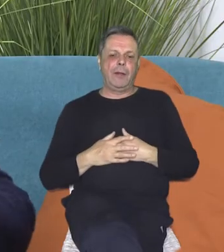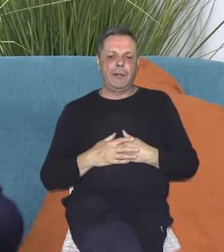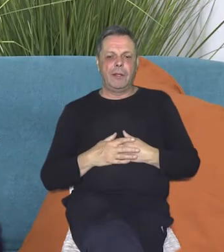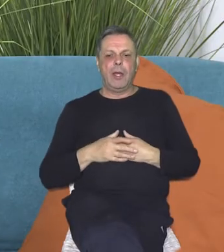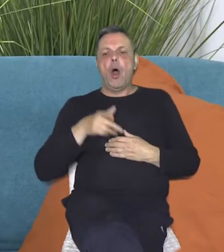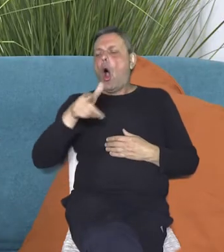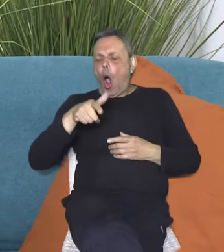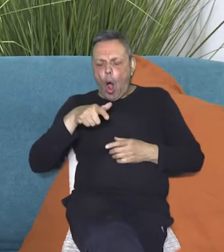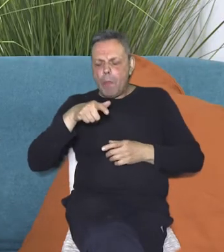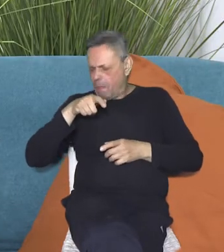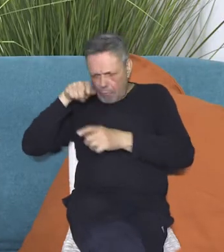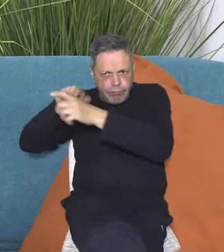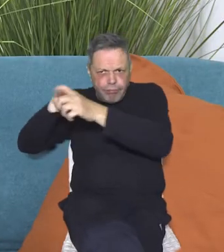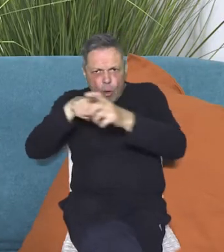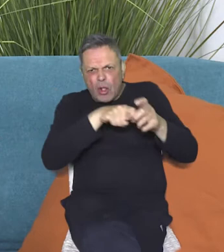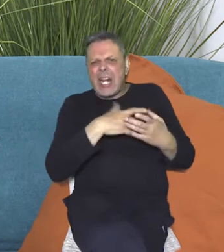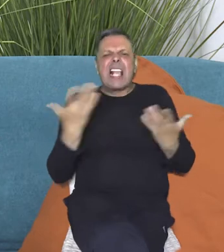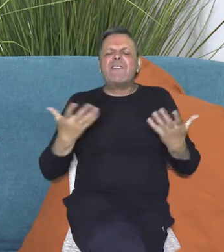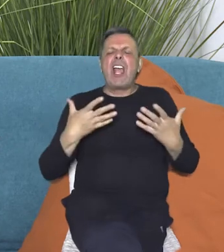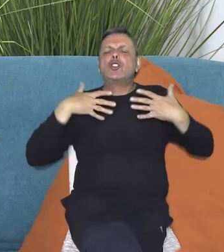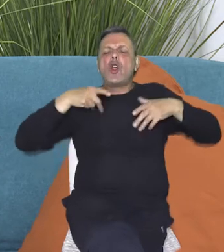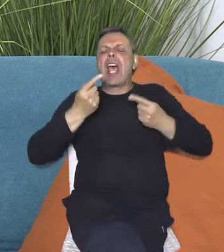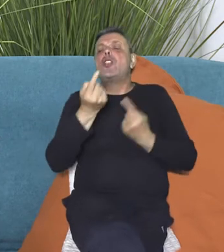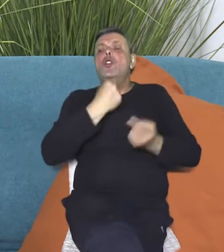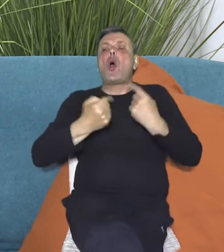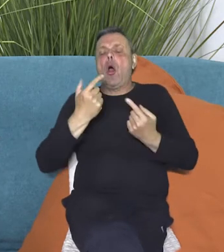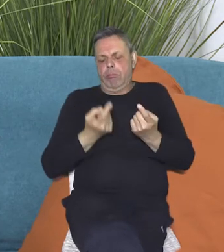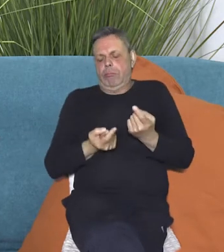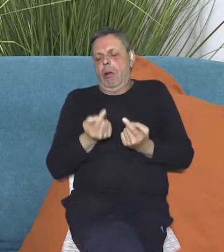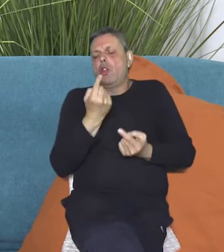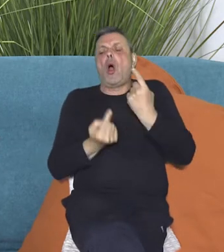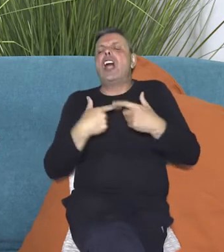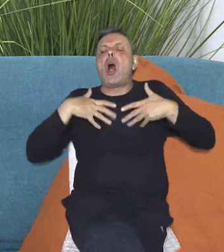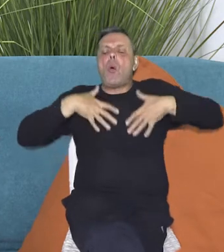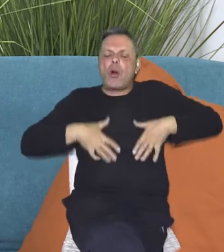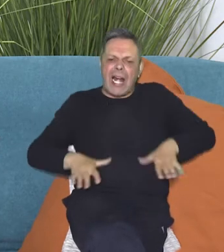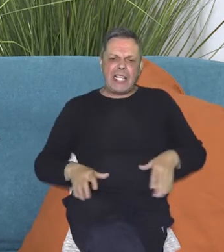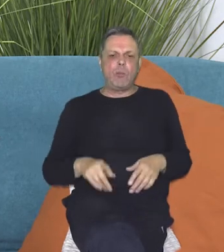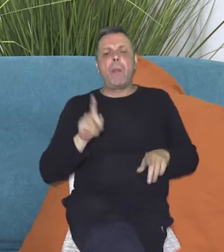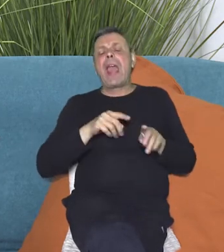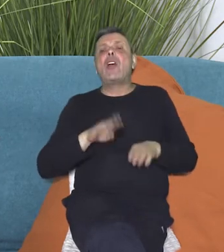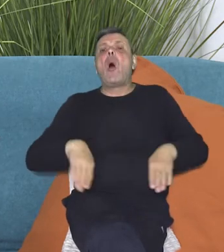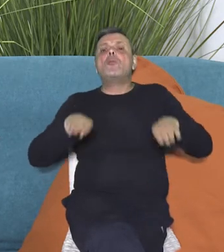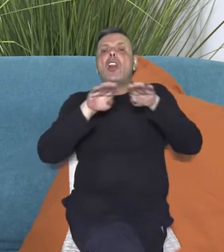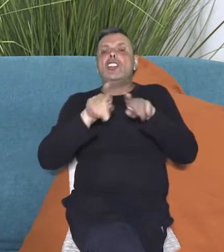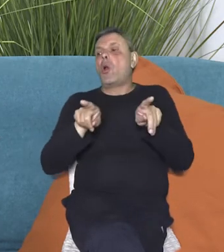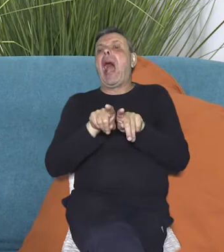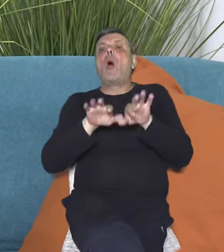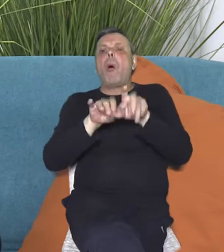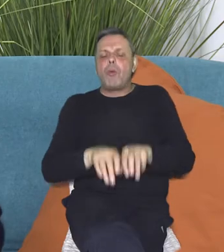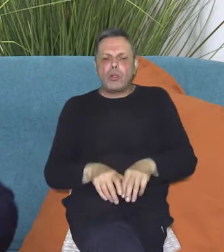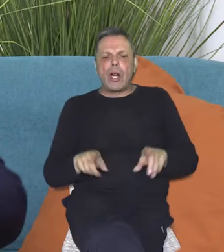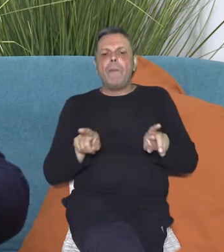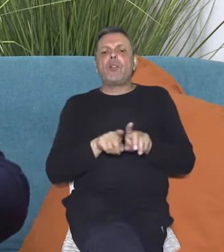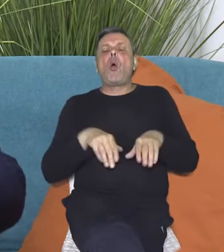suštini koordinira apsolutno sve što se u organizmu zbiva. Neki ga onako malo kolokvijalno uspoređuju sa